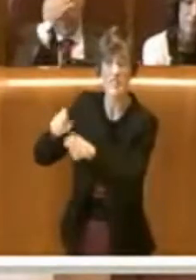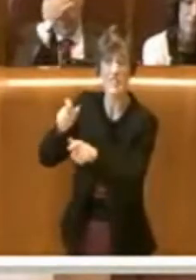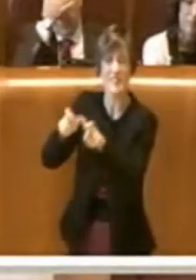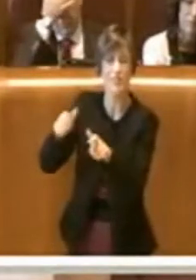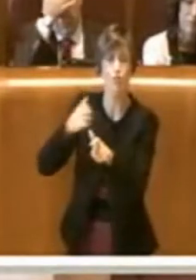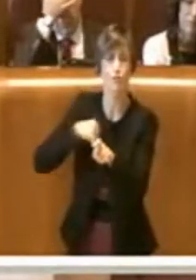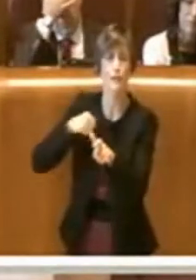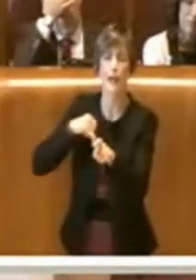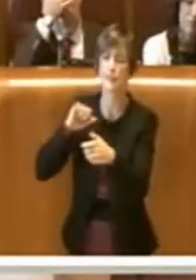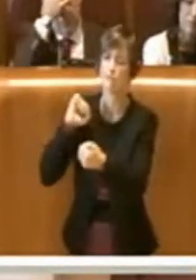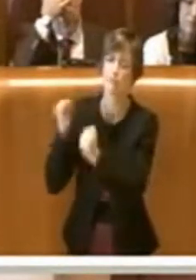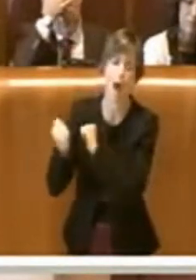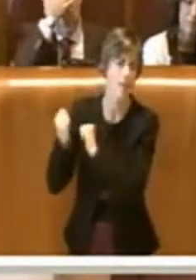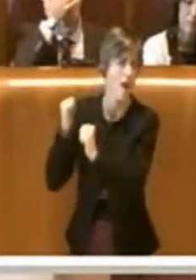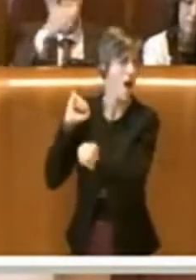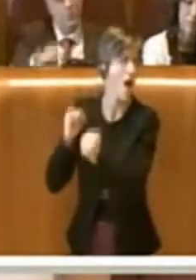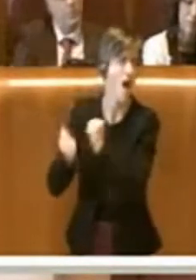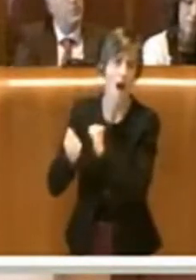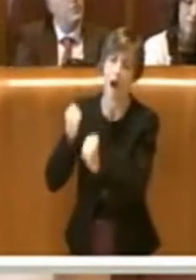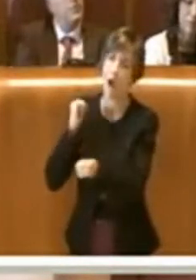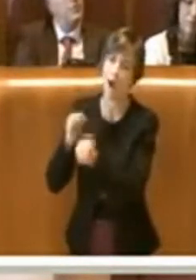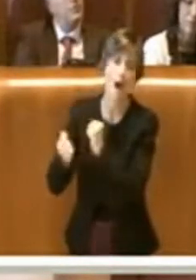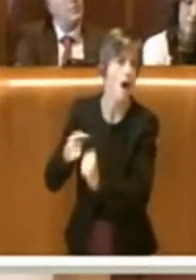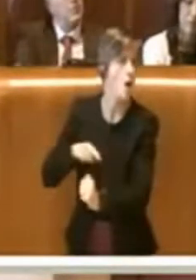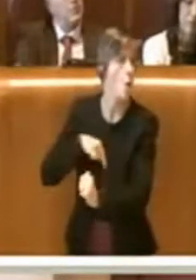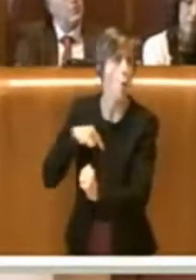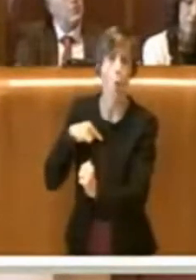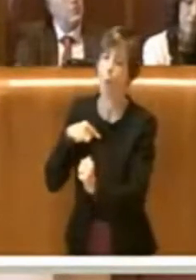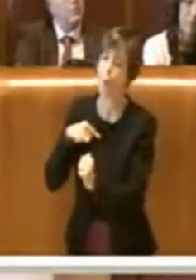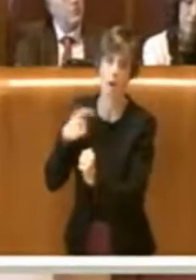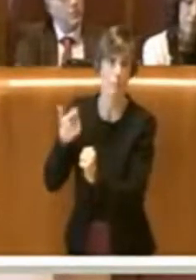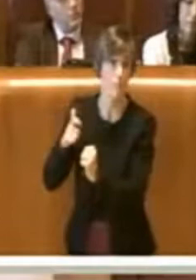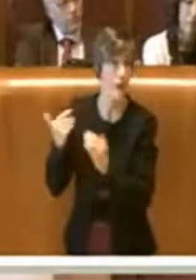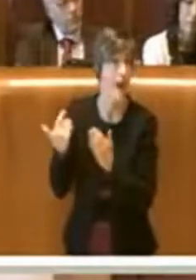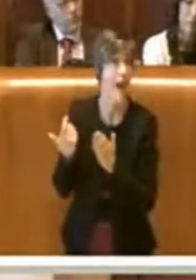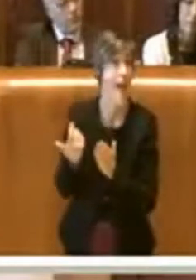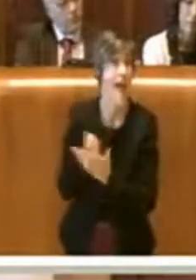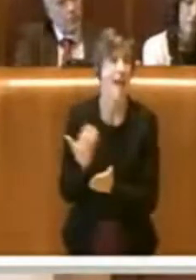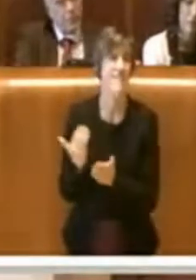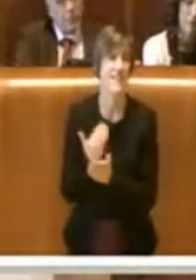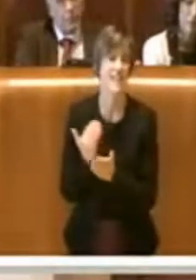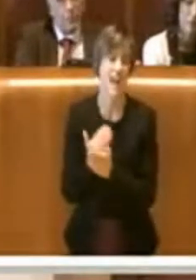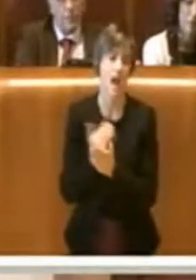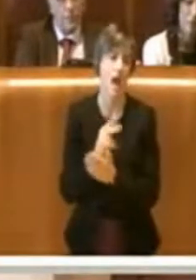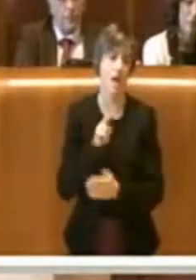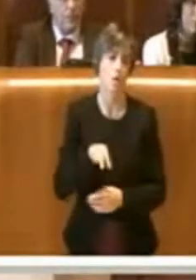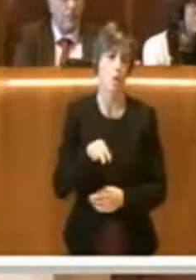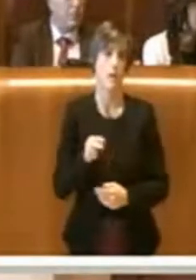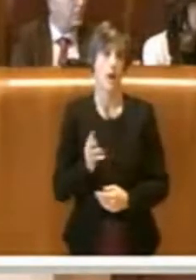lunga battaglia affinché non fossero portati poi nel